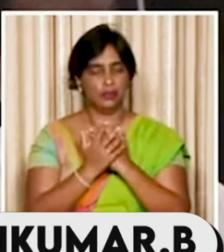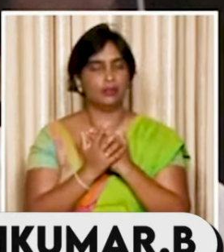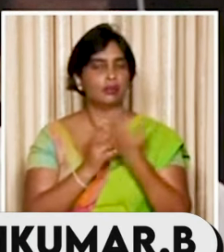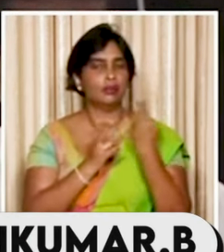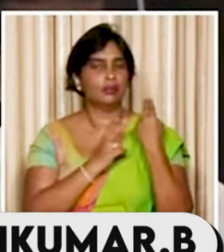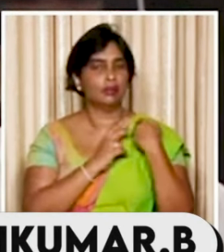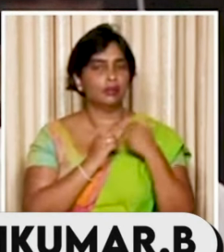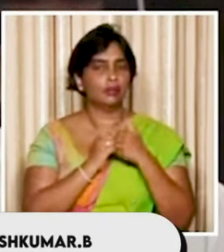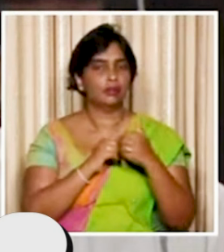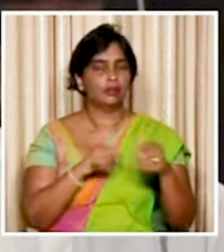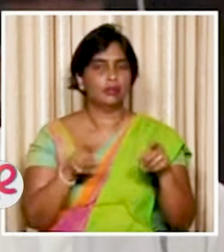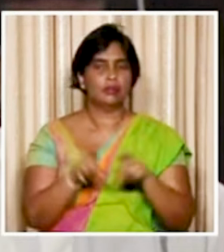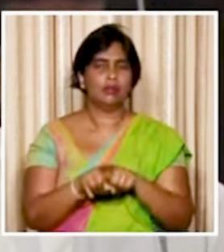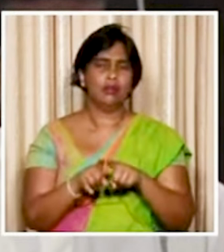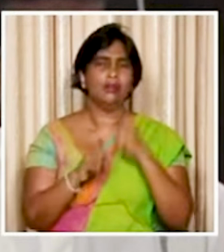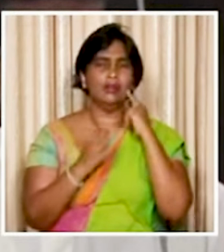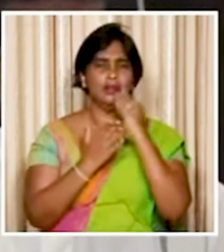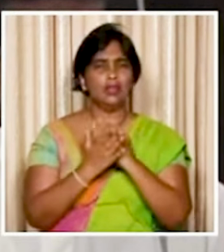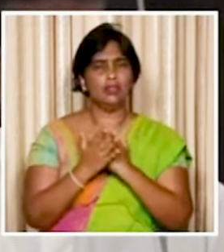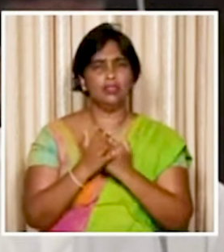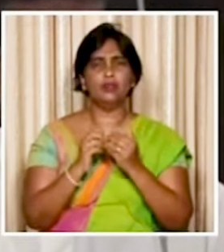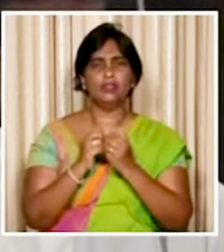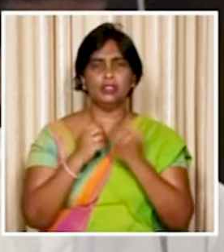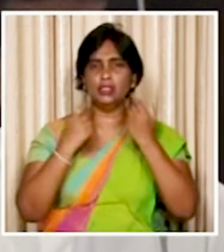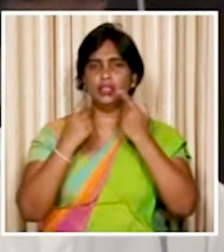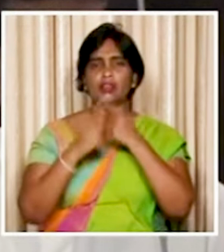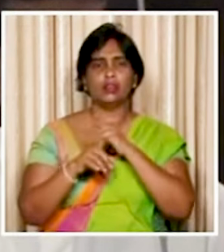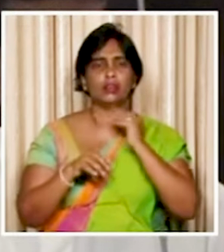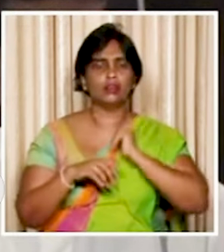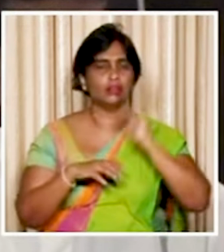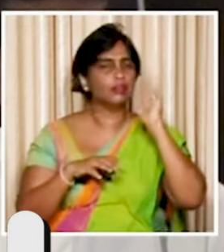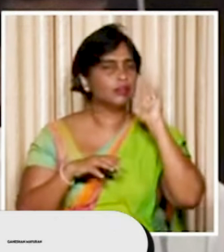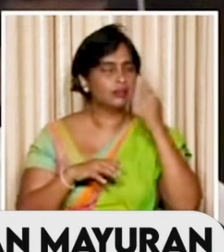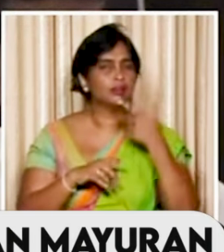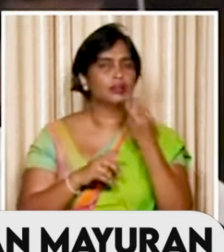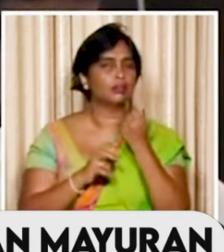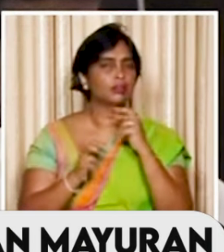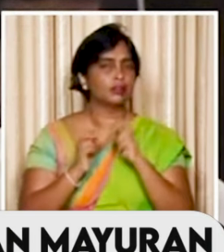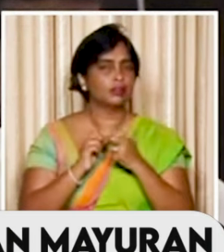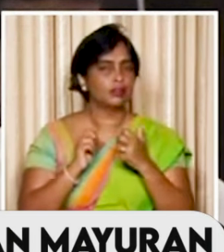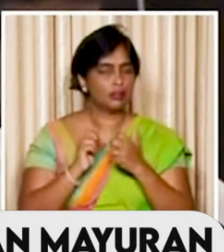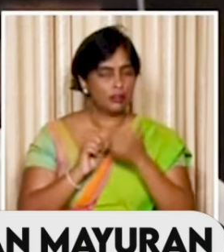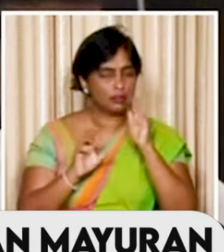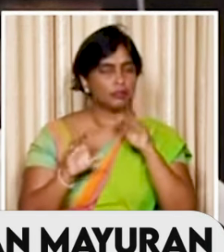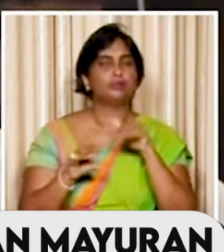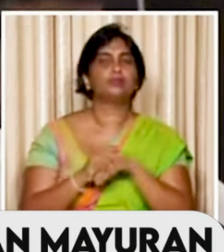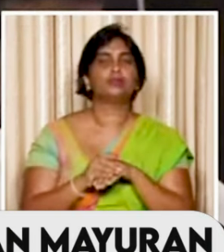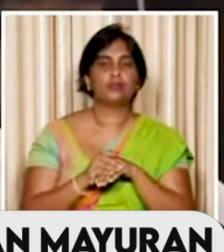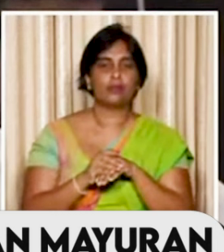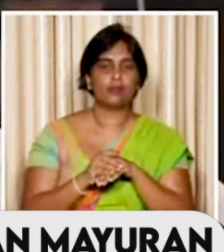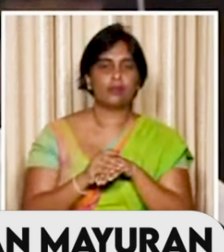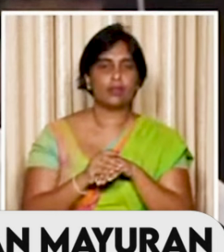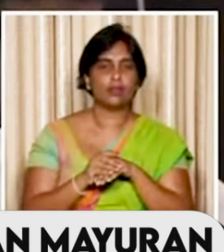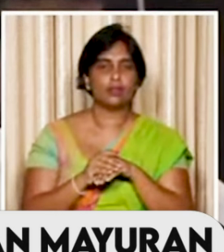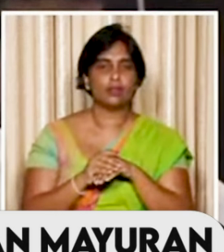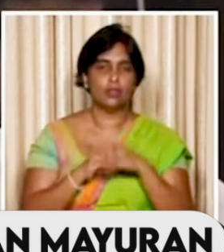விடயமாக இந்த பொருளாதார நெருக்கடியில் இந்த பாதீட்டை நான் முன்வைக்கின்றேன் என்ற